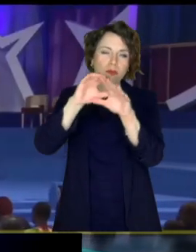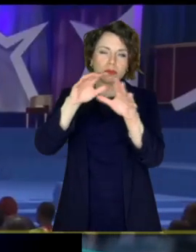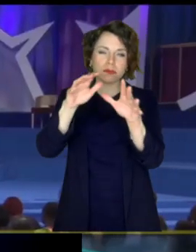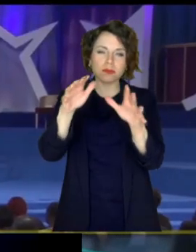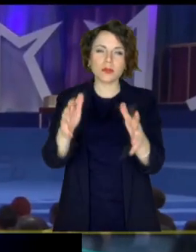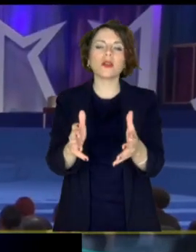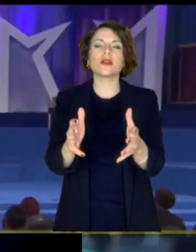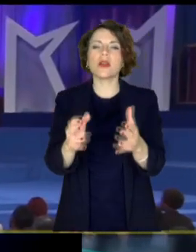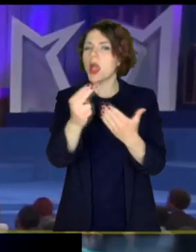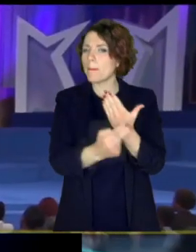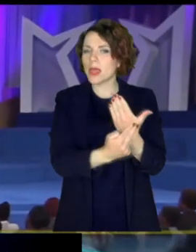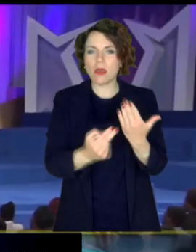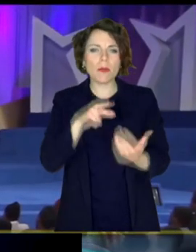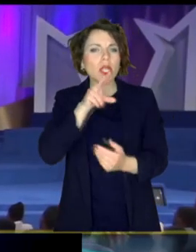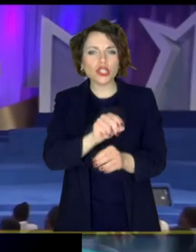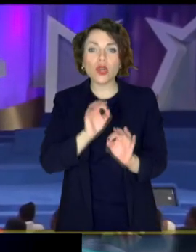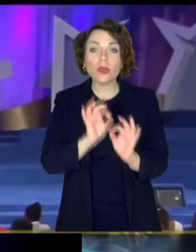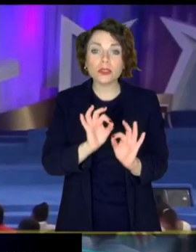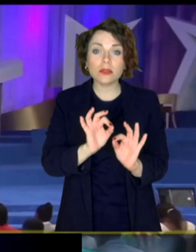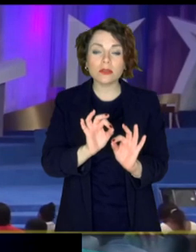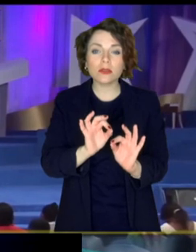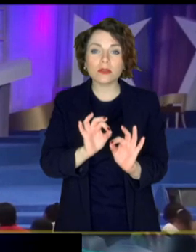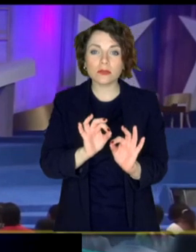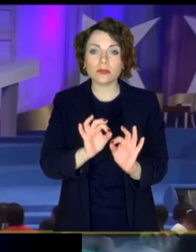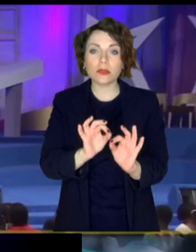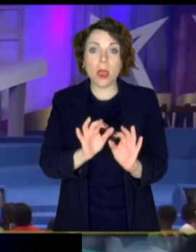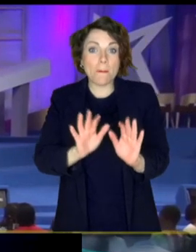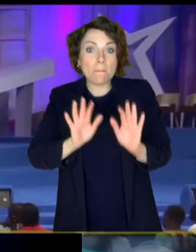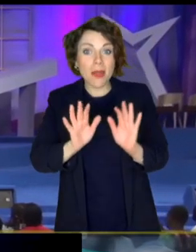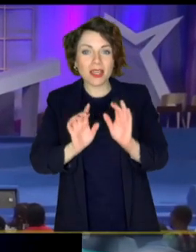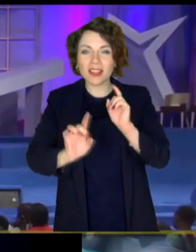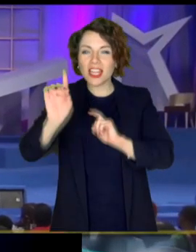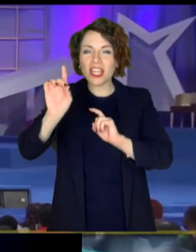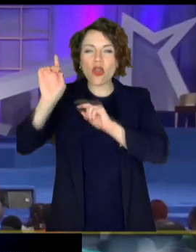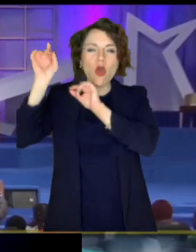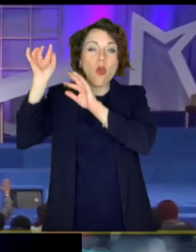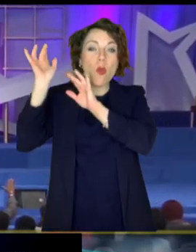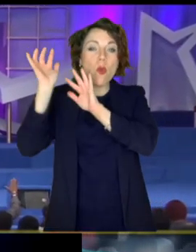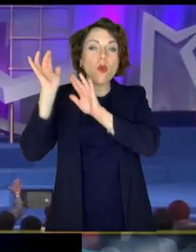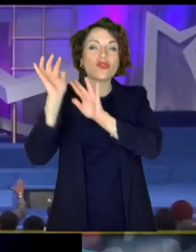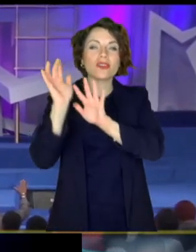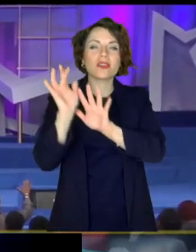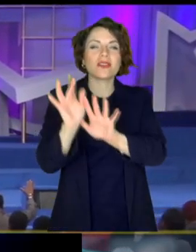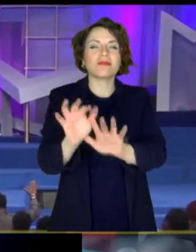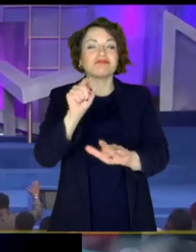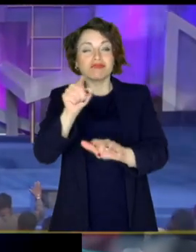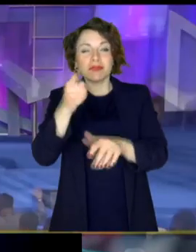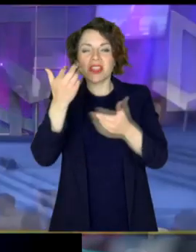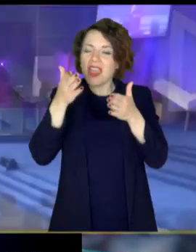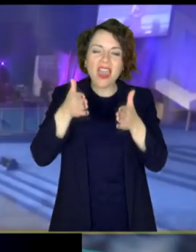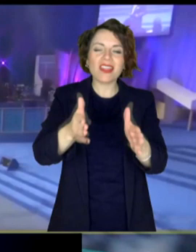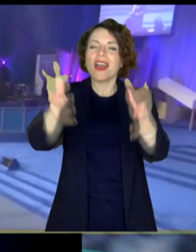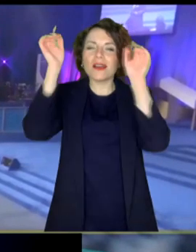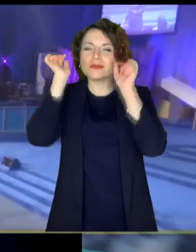Così dice. Ma la luce di Dio risplenderà su di te e sul tuo